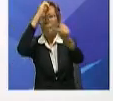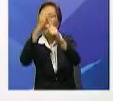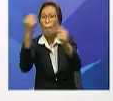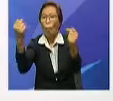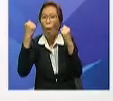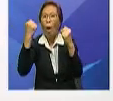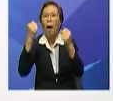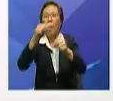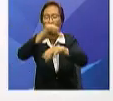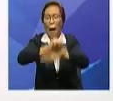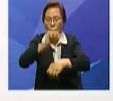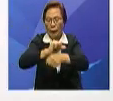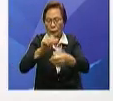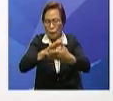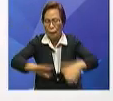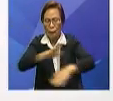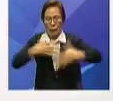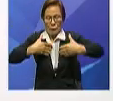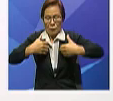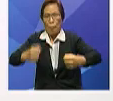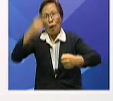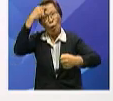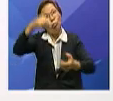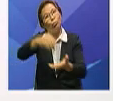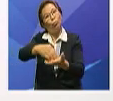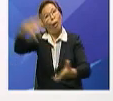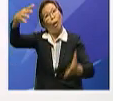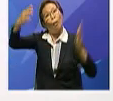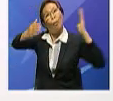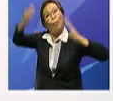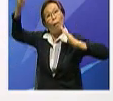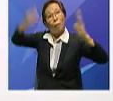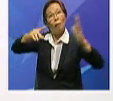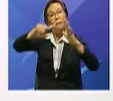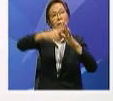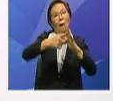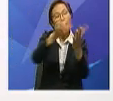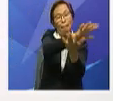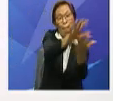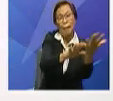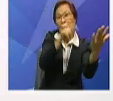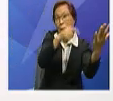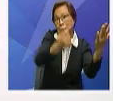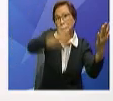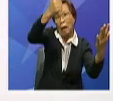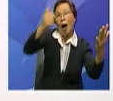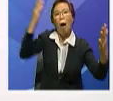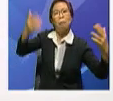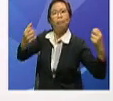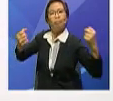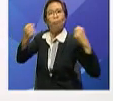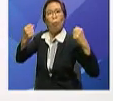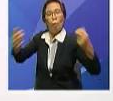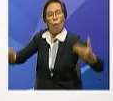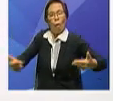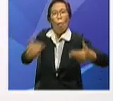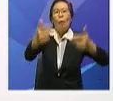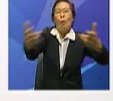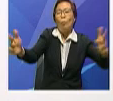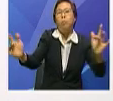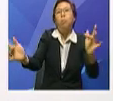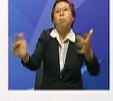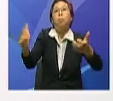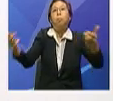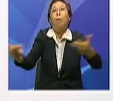amalan kerja selamat dan sehat demi kemakmuran negara pelaksanaan planindo ini bahkan memperkukuhkan hubungan stratejik